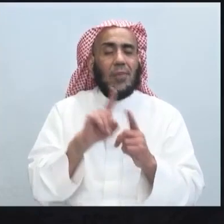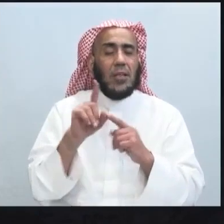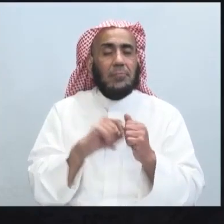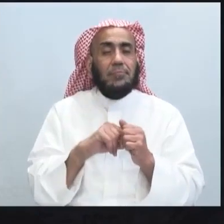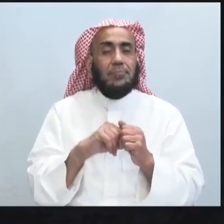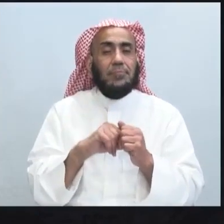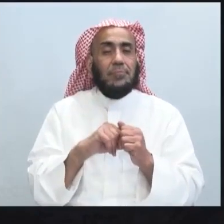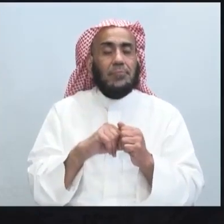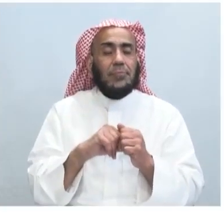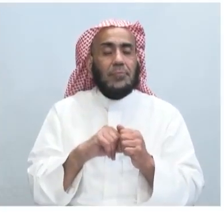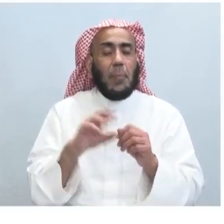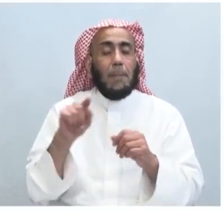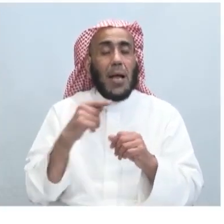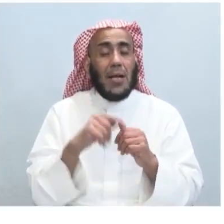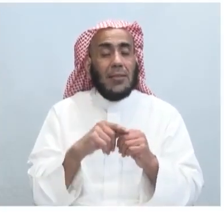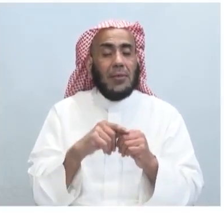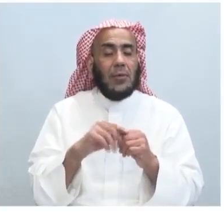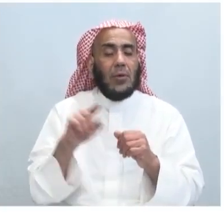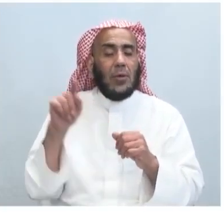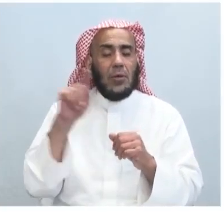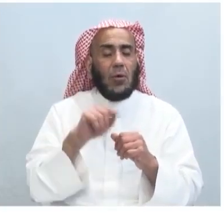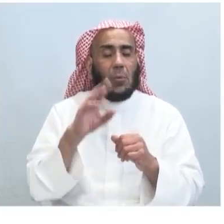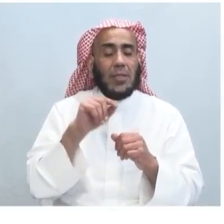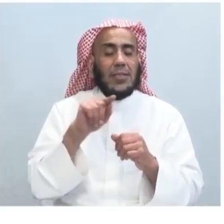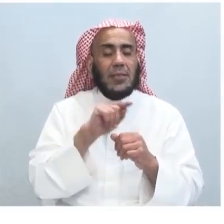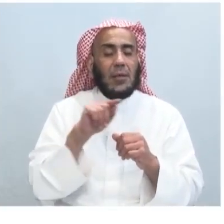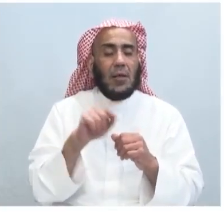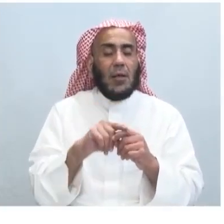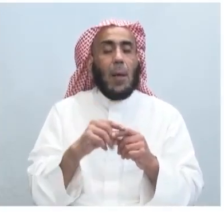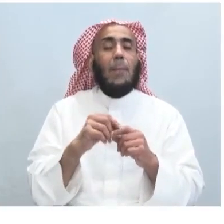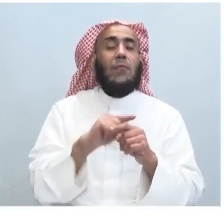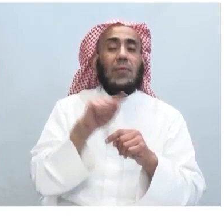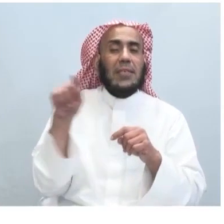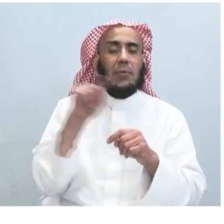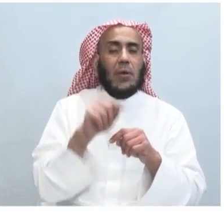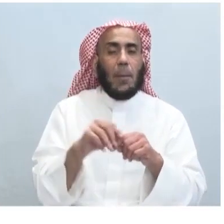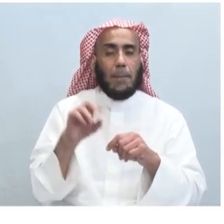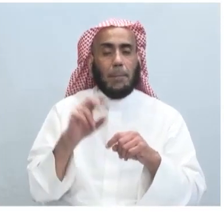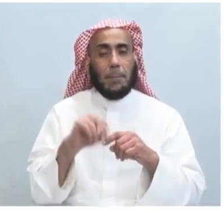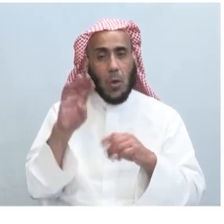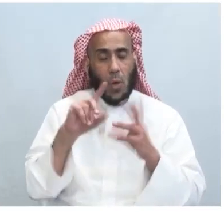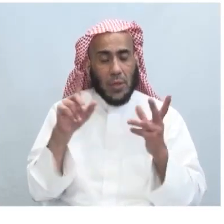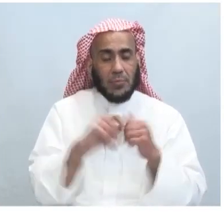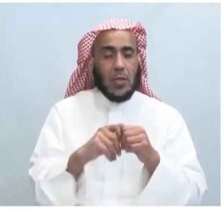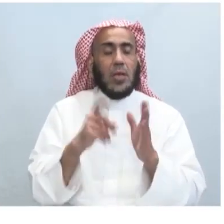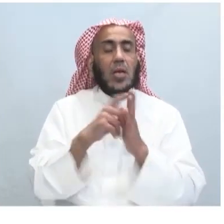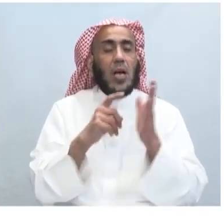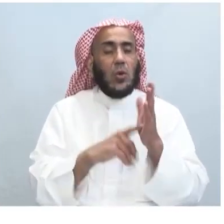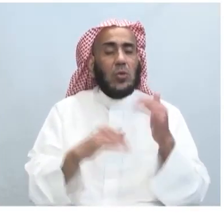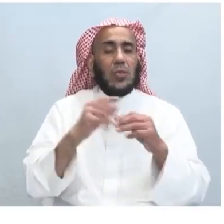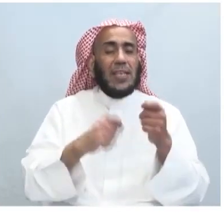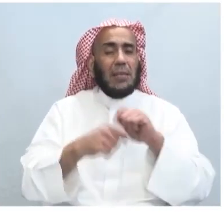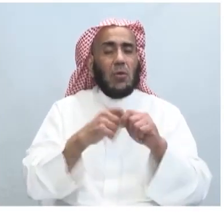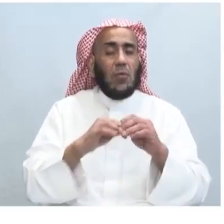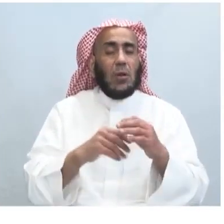هذا ما عدا هو السهم في فقره b قانون الاتزان الكيميائي يفق